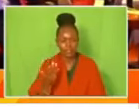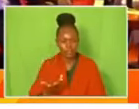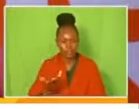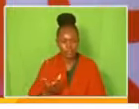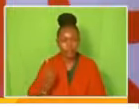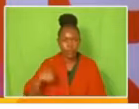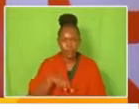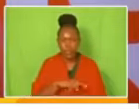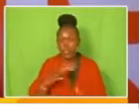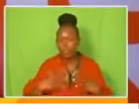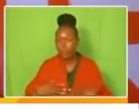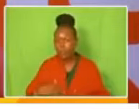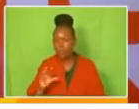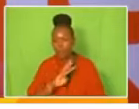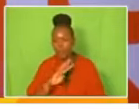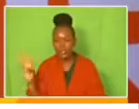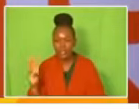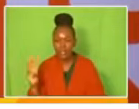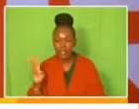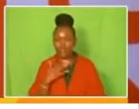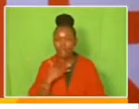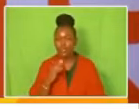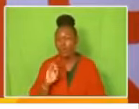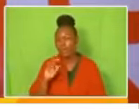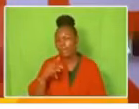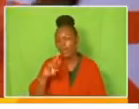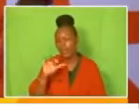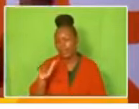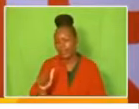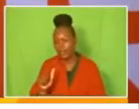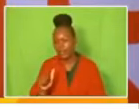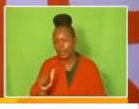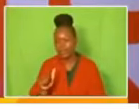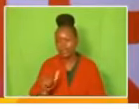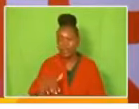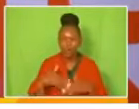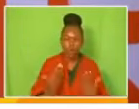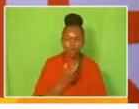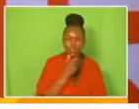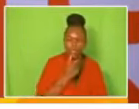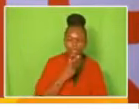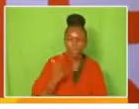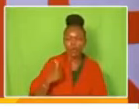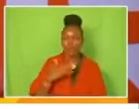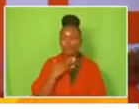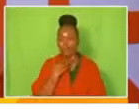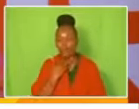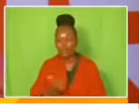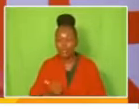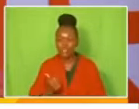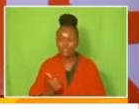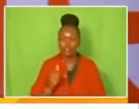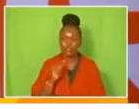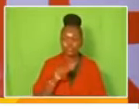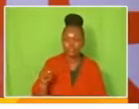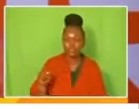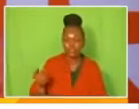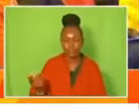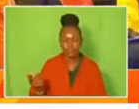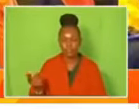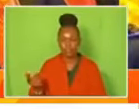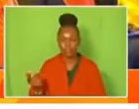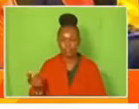Sisi kama watu wa Western ni Oparanya. O sisi kule Nyanza kama baba natoka mpaka hiyo mtu ambaye tuko